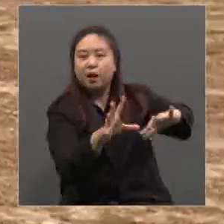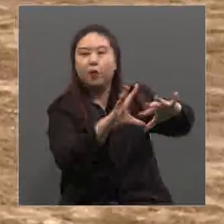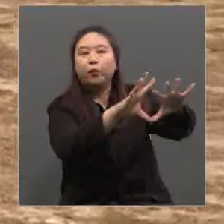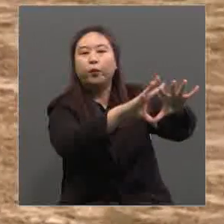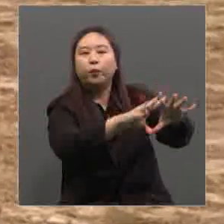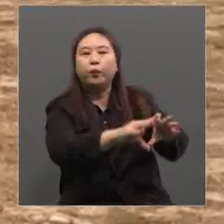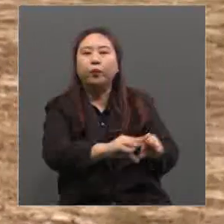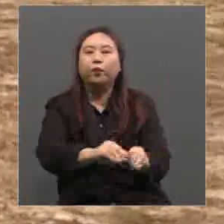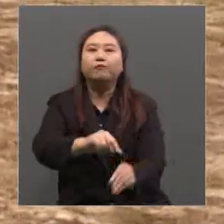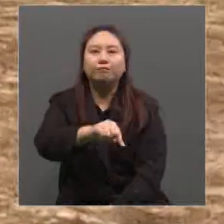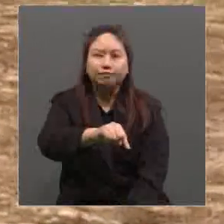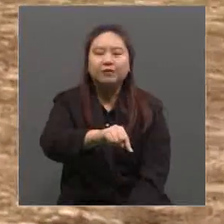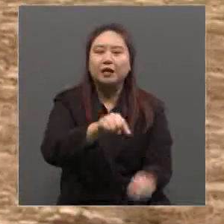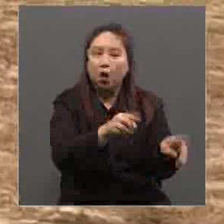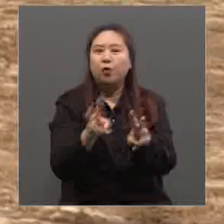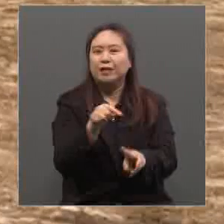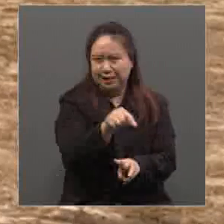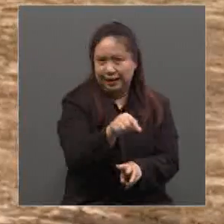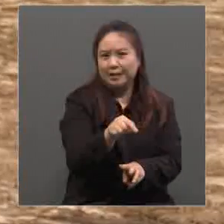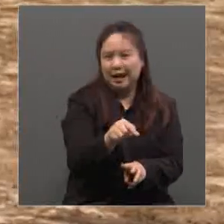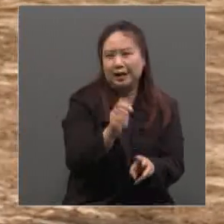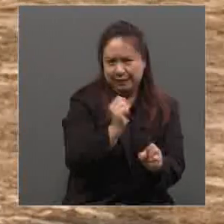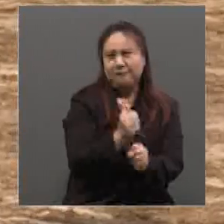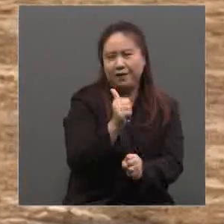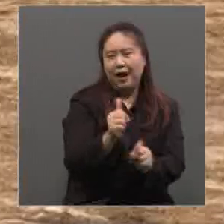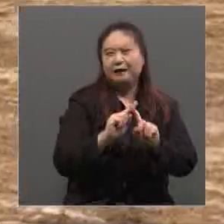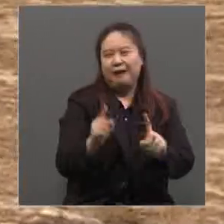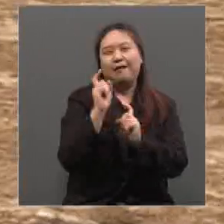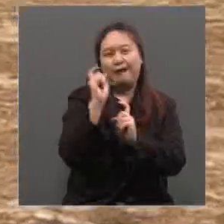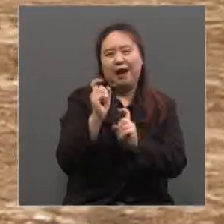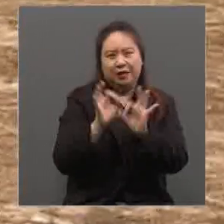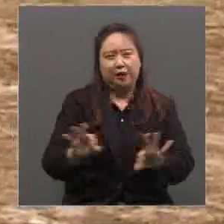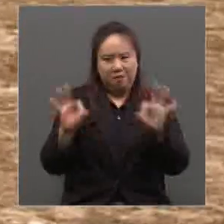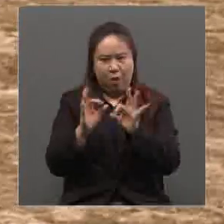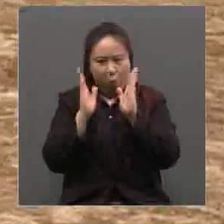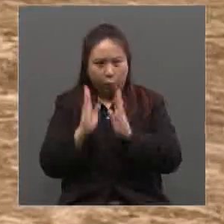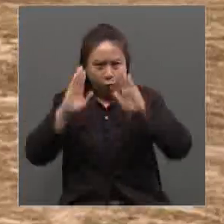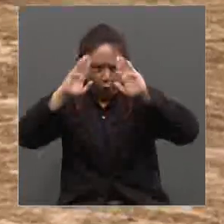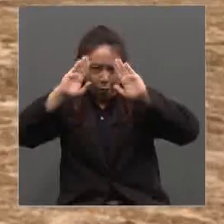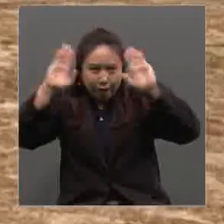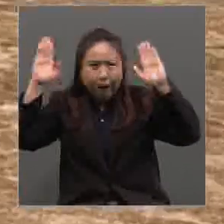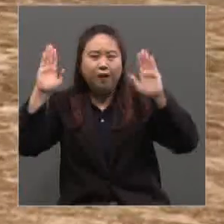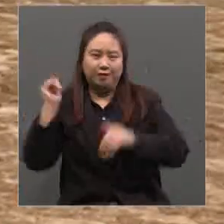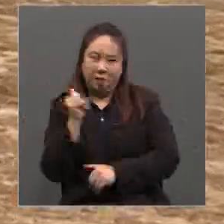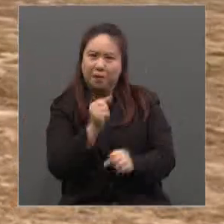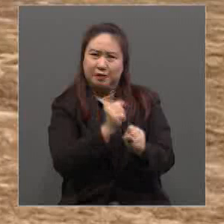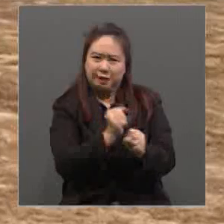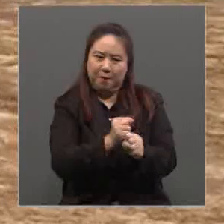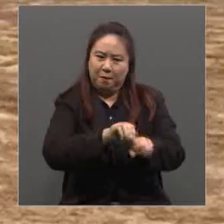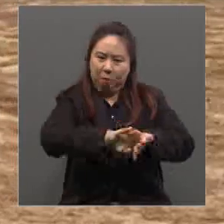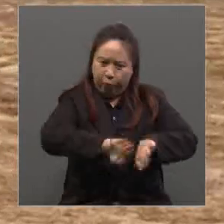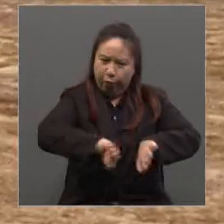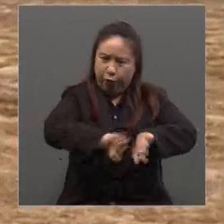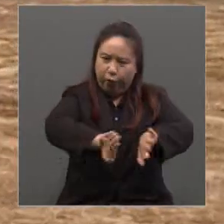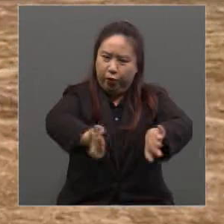ไฟนั้นได้ผลแต่มีความเสี่ยงมากเหมือนกันก็เลยจำเป็นต้องใช้คนที่มีประสบการณ์มีความชำนาญในการทำแนวกันไฟ